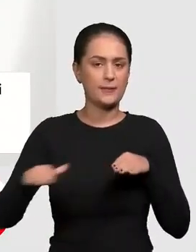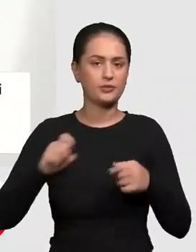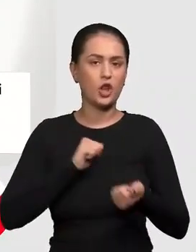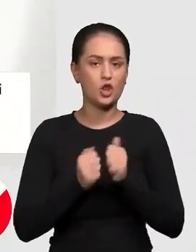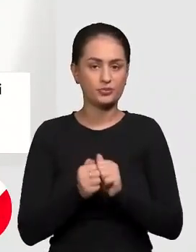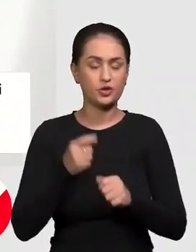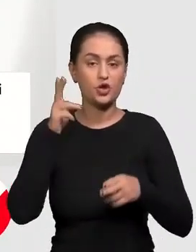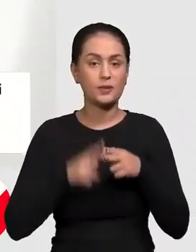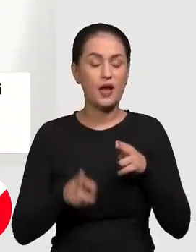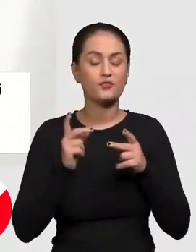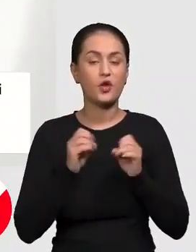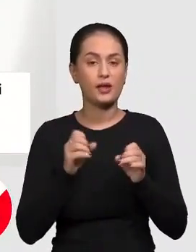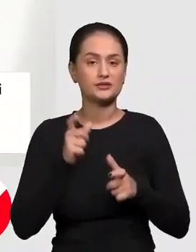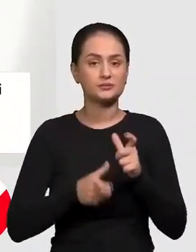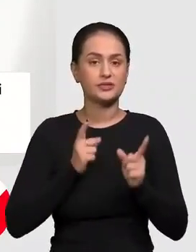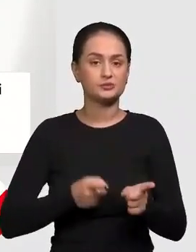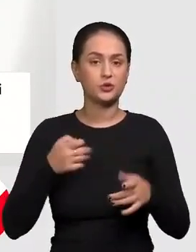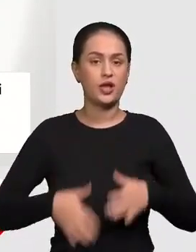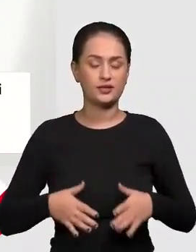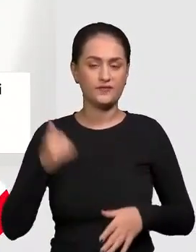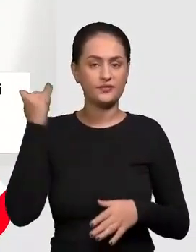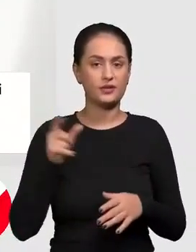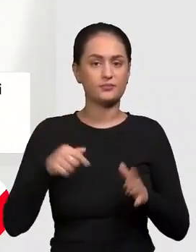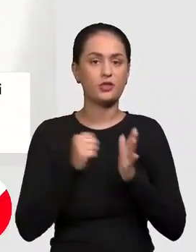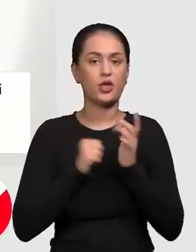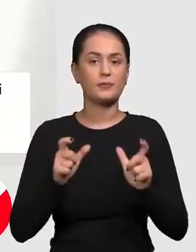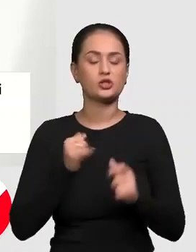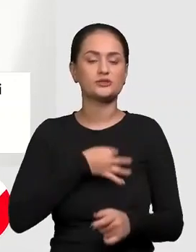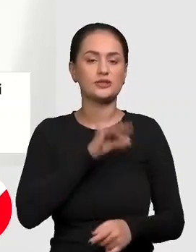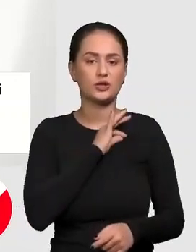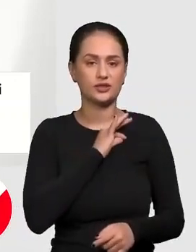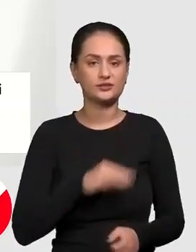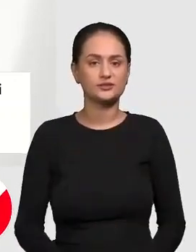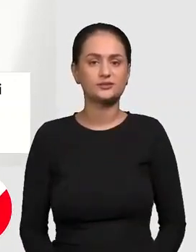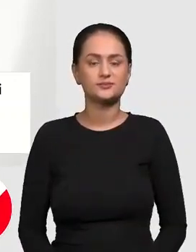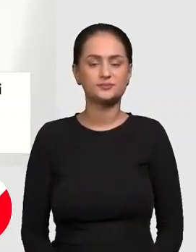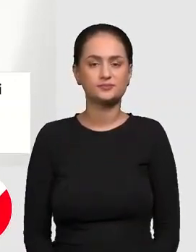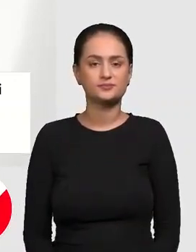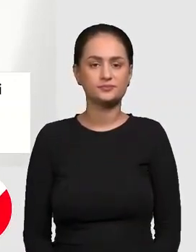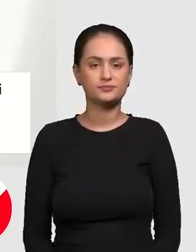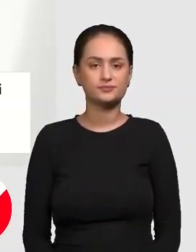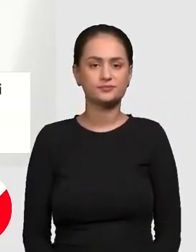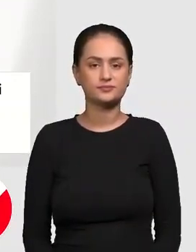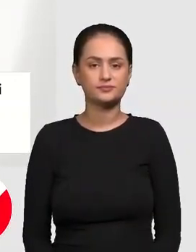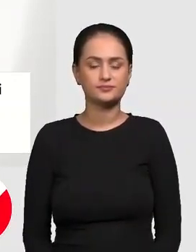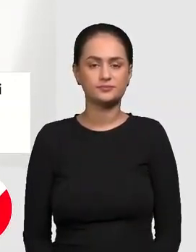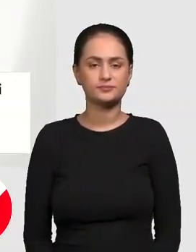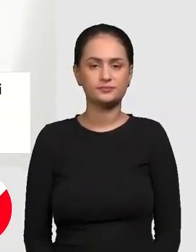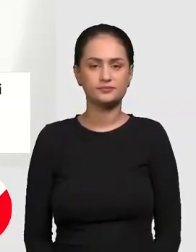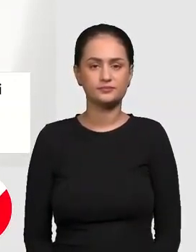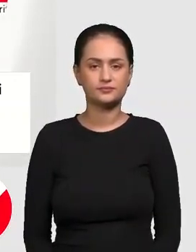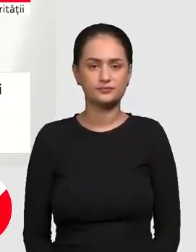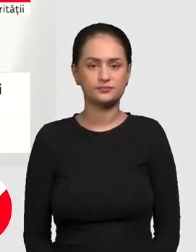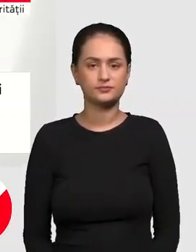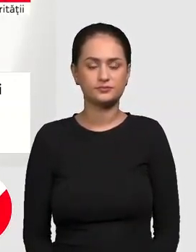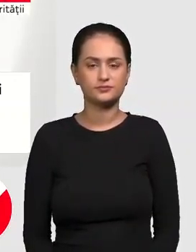luptă c Ultimele informații despre războiul din Ucraina Vine Andreea soare de la Monitorul Apărării și securității Bună dimineața Andreea